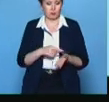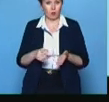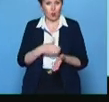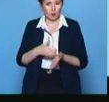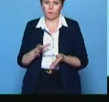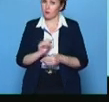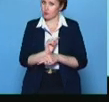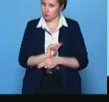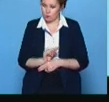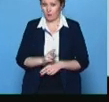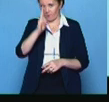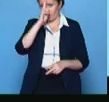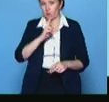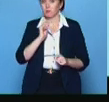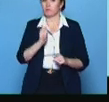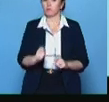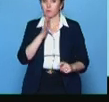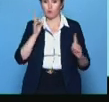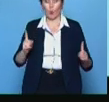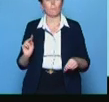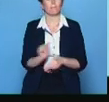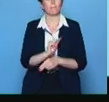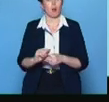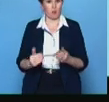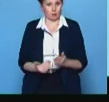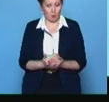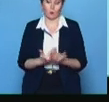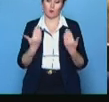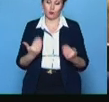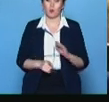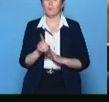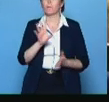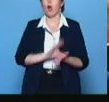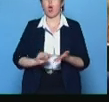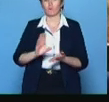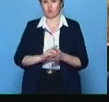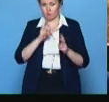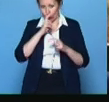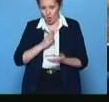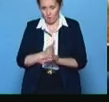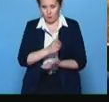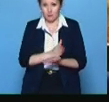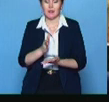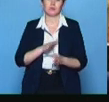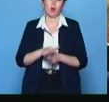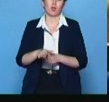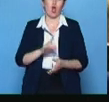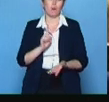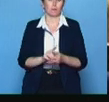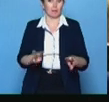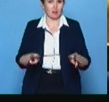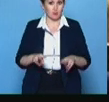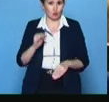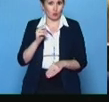комиссия. 2 месяца давалось подрядчикам на переделки. Сейчас начались повторные проверки. Исполняющий обязанности министра ЖКХ так прокомментировал